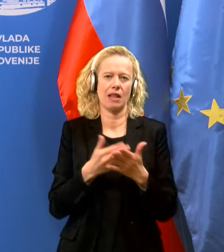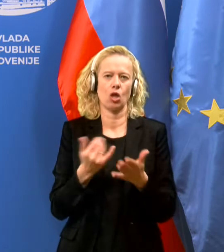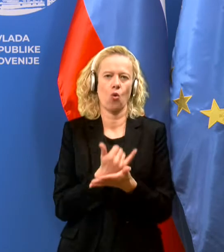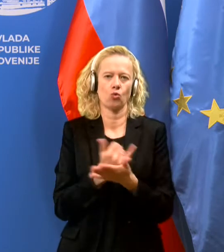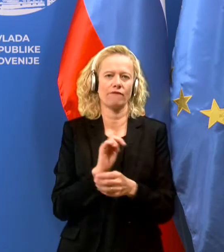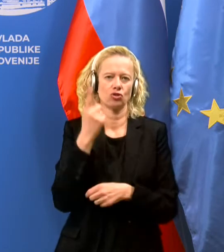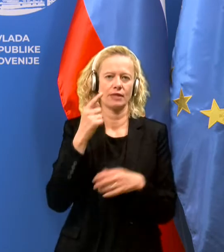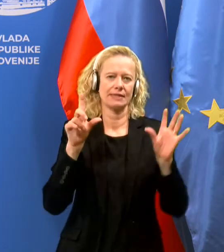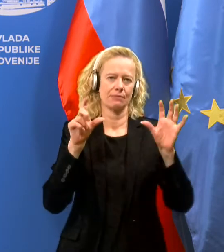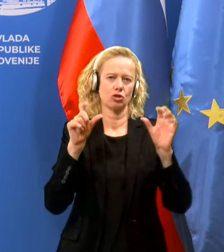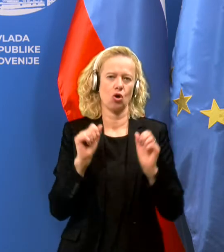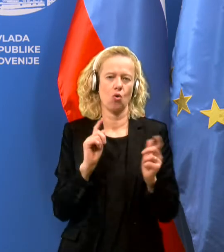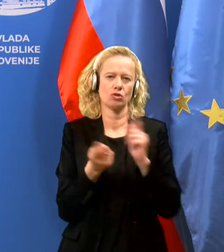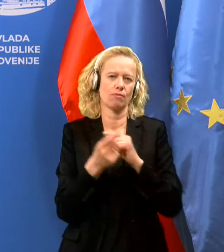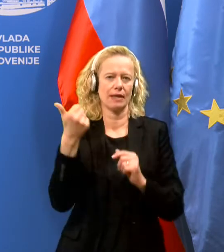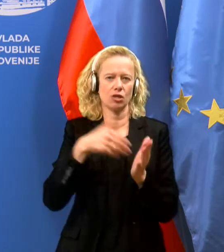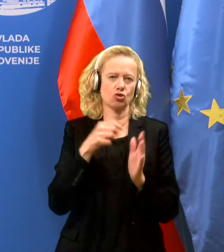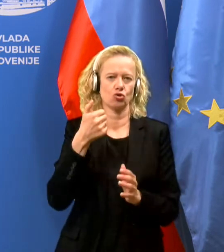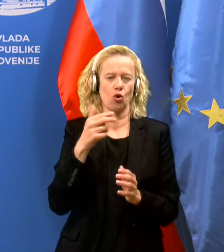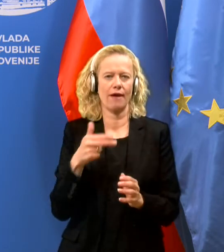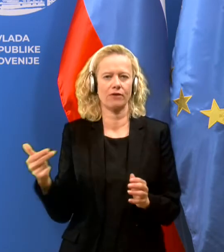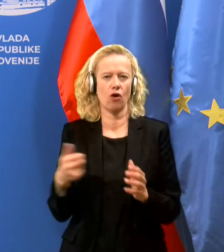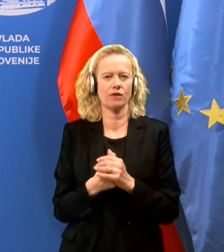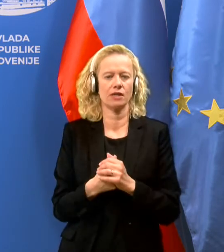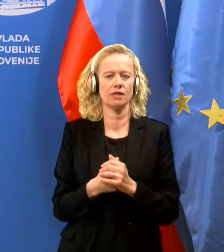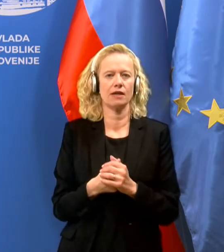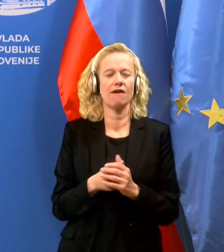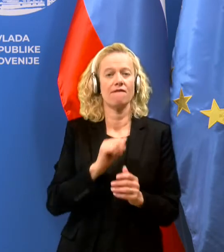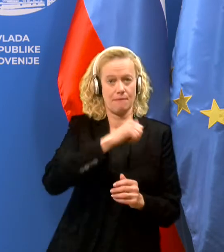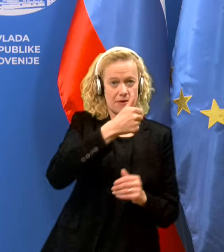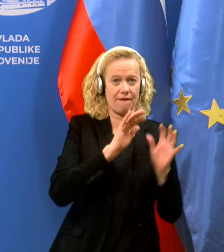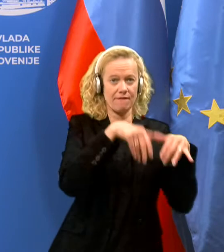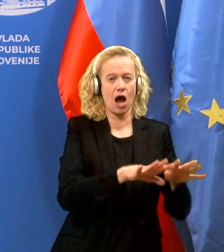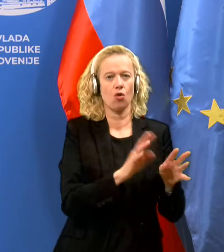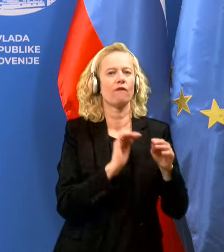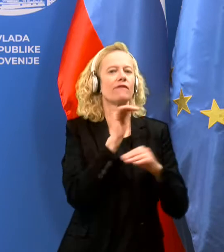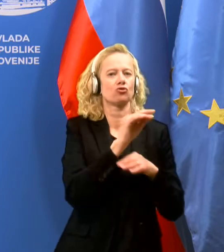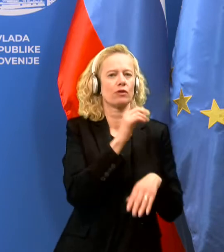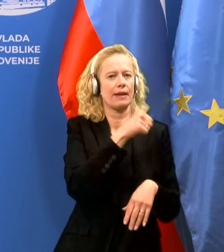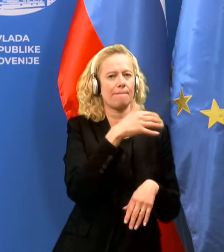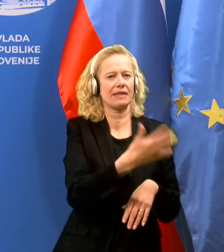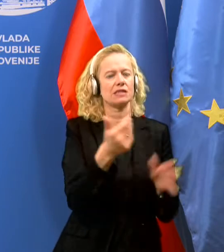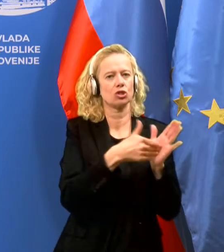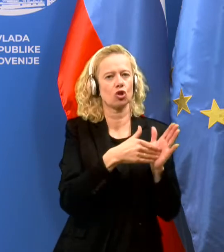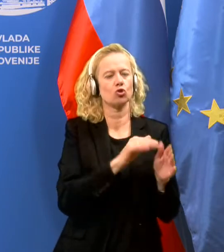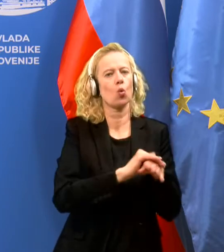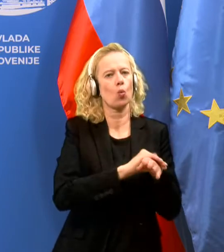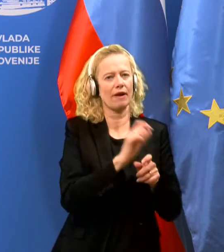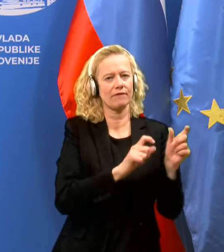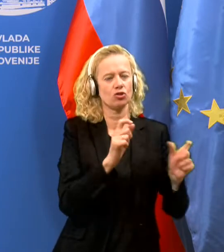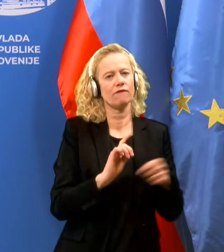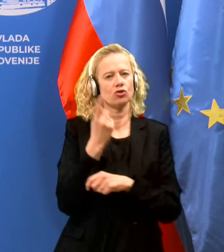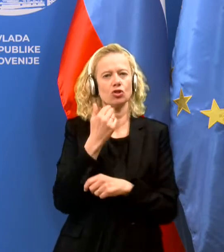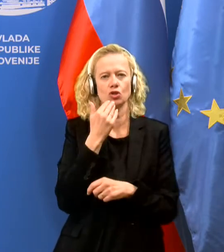dohodka v višini 700 oziroma 1100 evrov in sicer v prvem valu več kot 51 tisoč upravičencev v